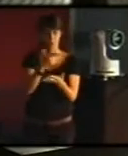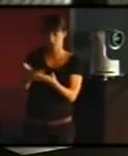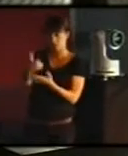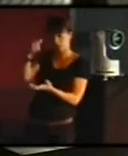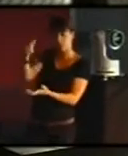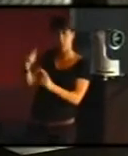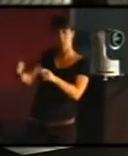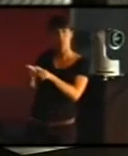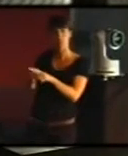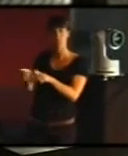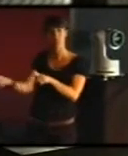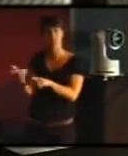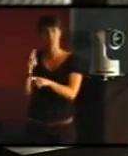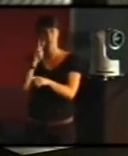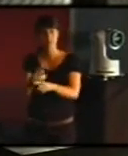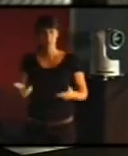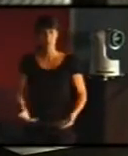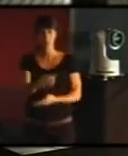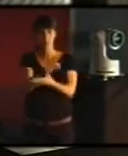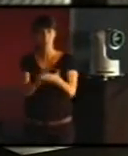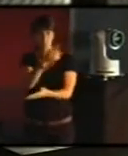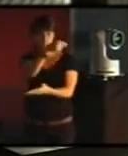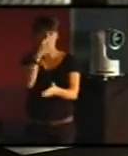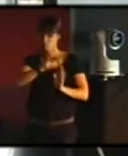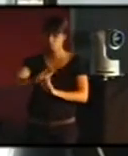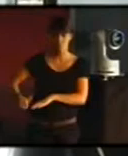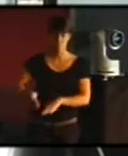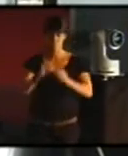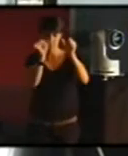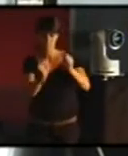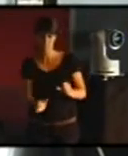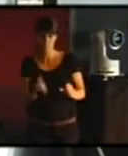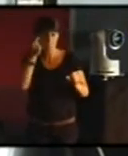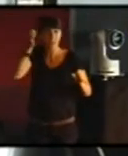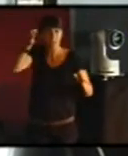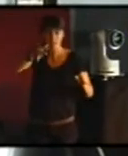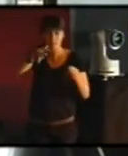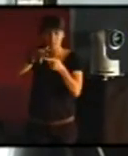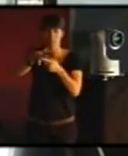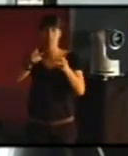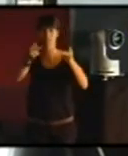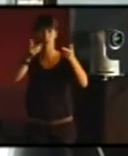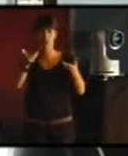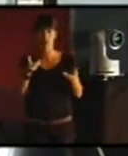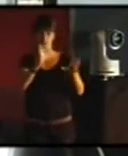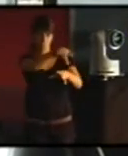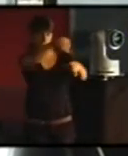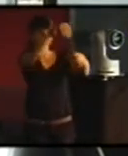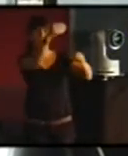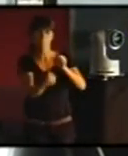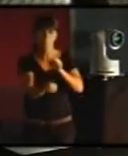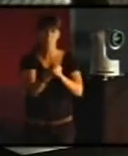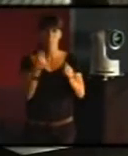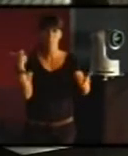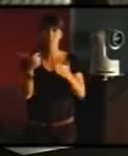tant que forme inventée, a une grande puissance. Et à mon avis, ça ne sert pas vraiment